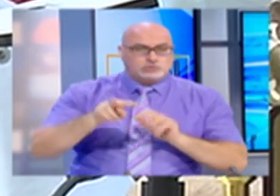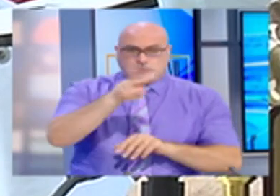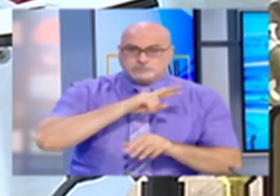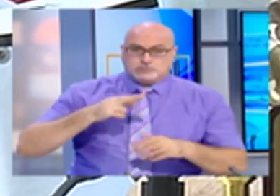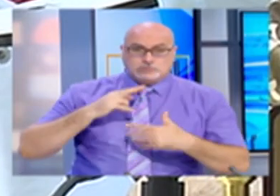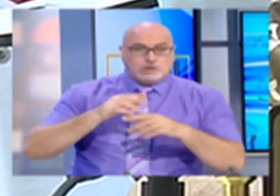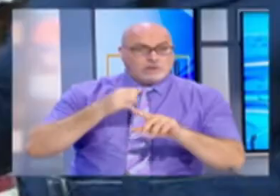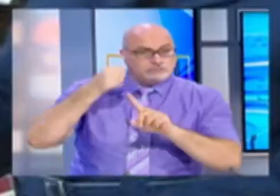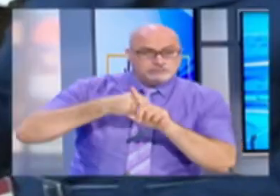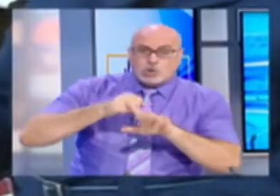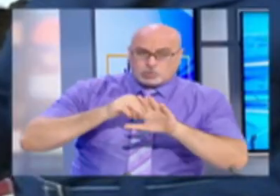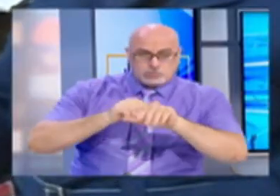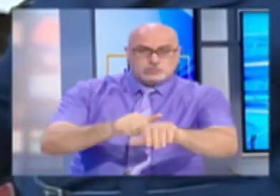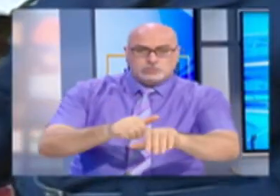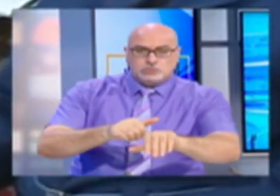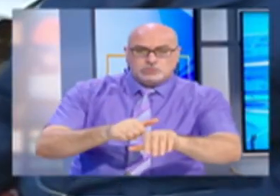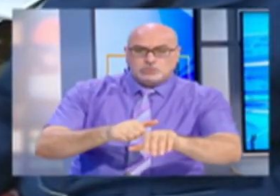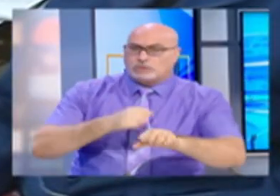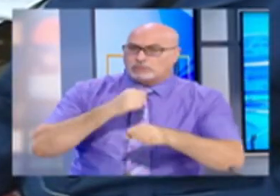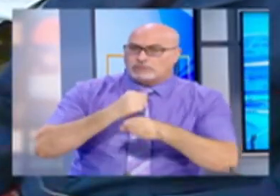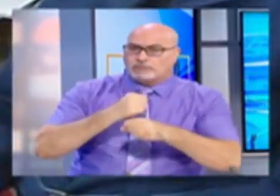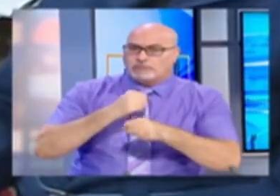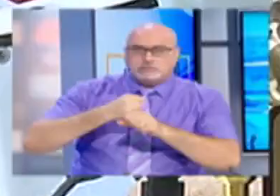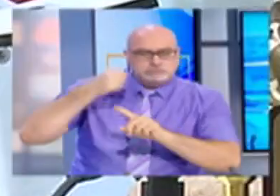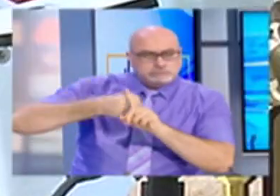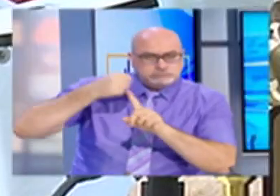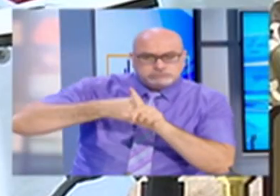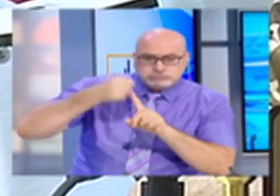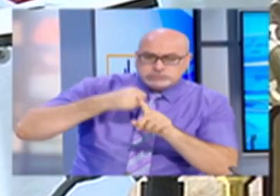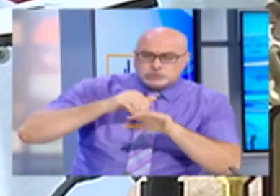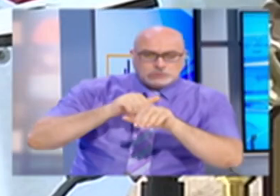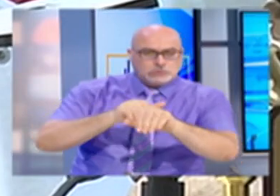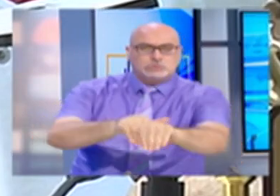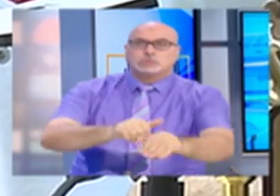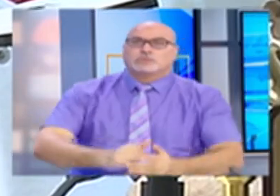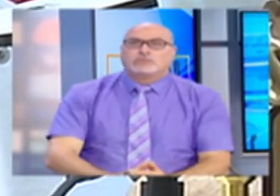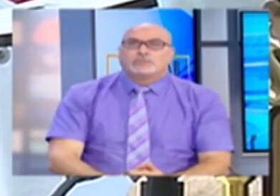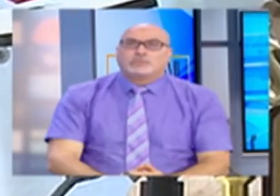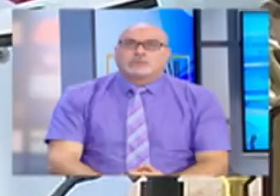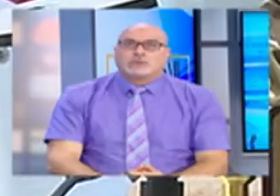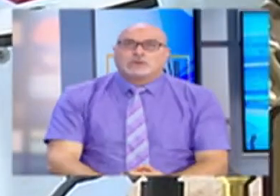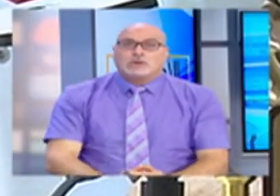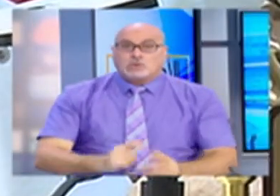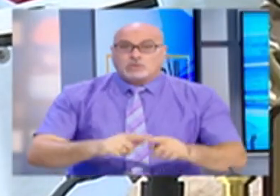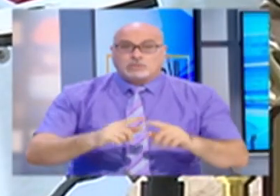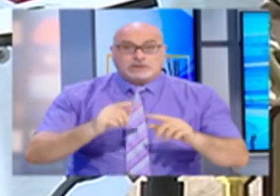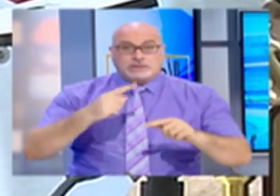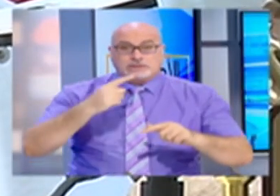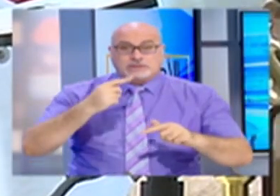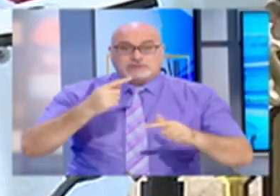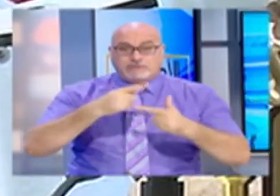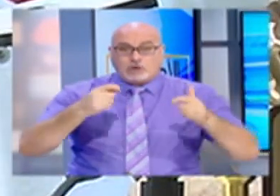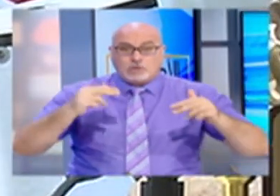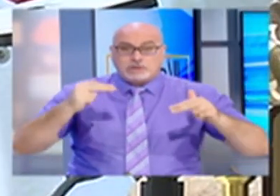مواصلة بذل المزيد من الجهود الحثيثة والمتواصلة على أكثر من صعيد من